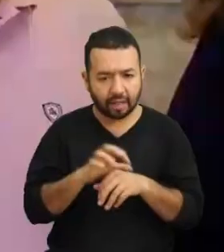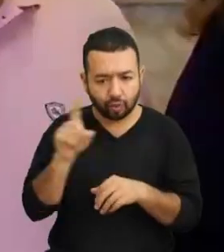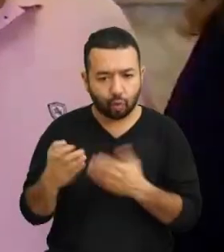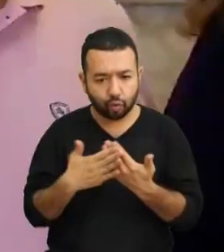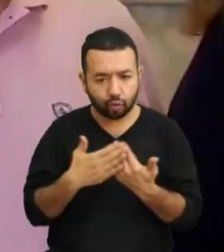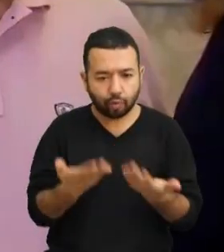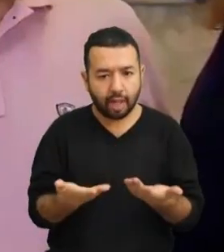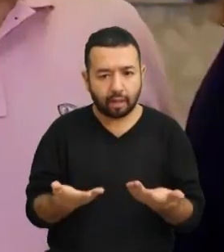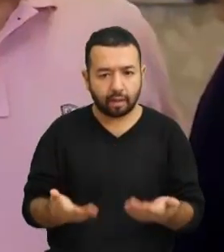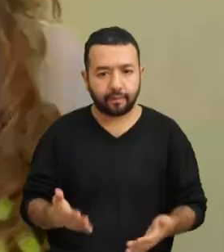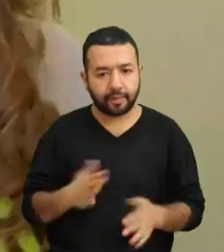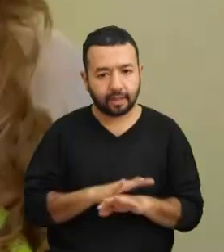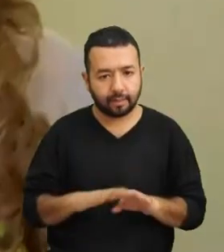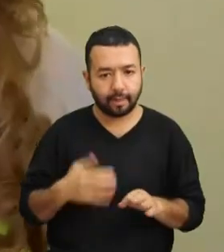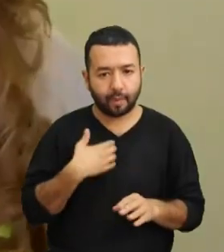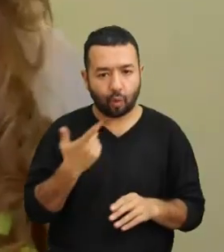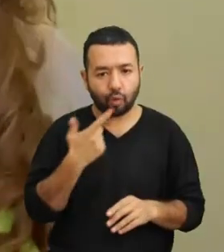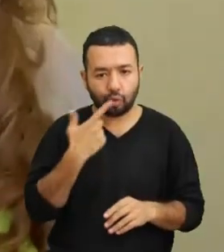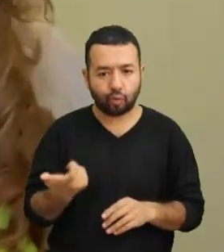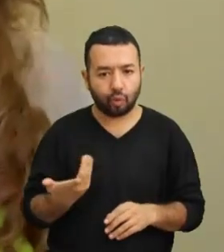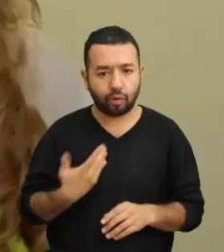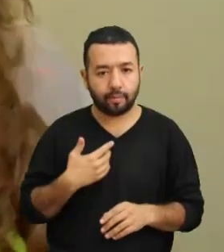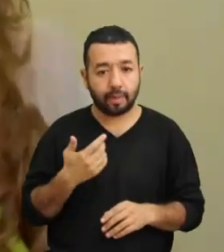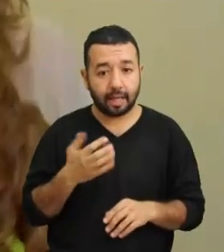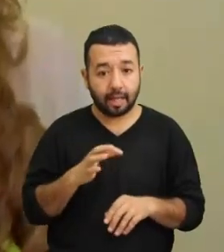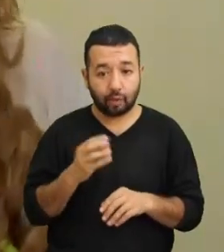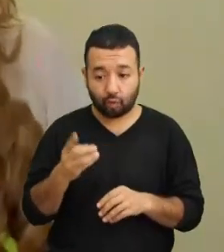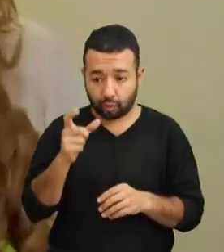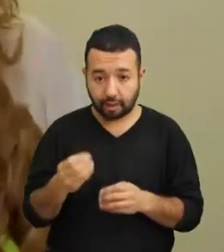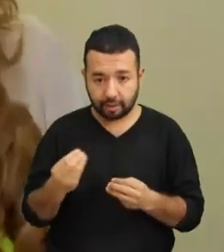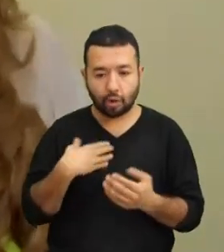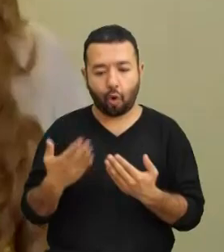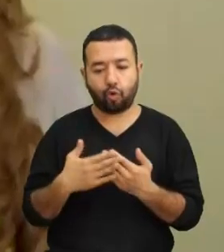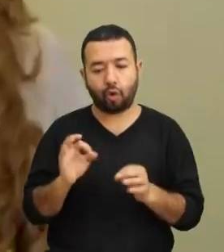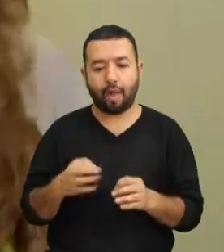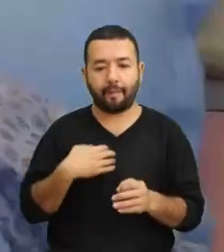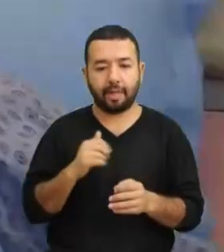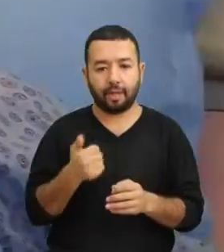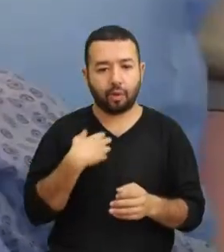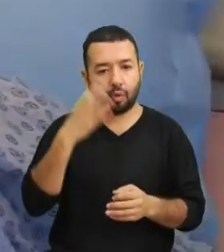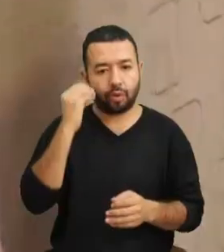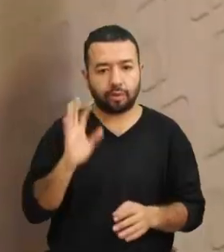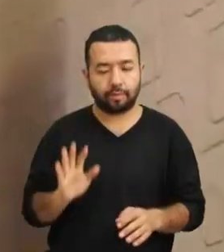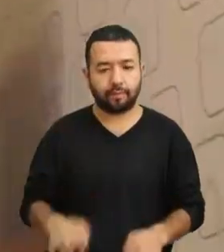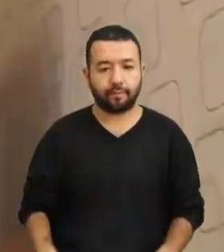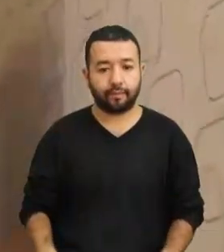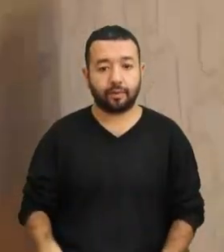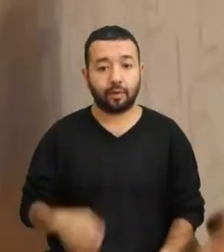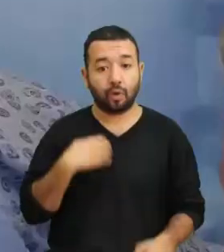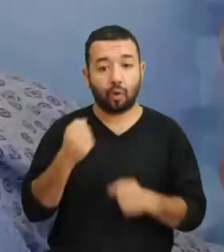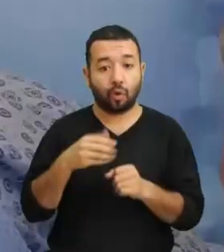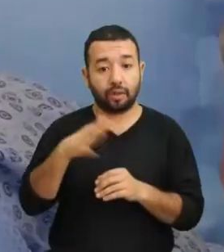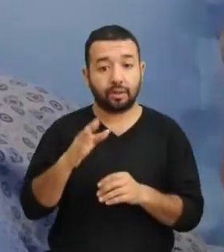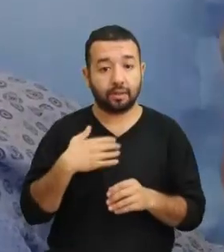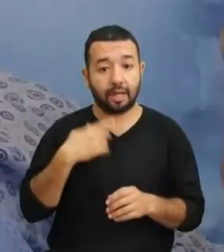durumu sorulur. Tamam işte anneciğim koçum, ben de onu soruyorum. Eğer durumu iyiyse düğünümü yapıp yapmayacağımı öğreneceğim. Şevval, koş koş koş